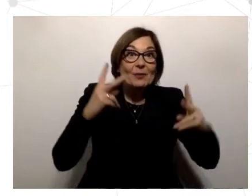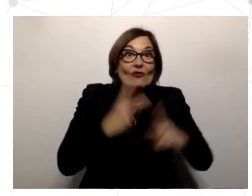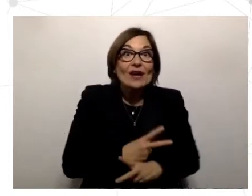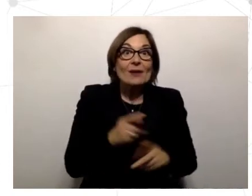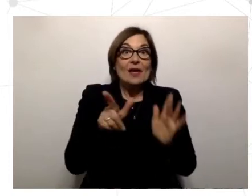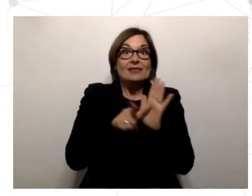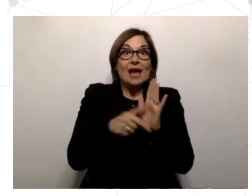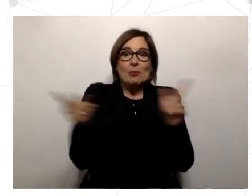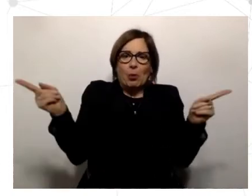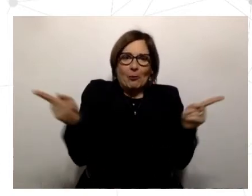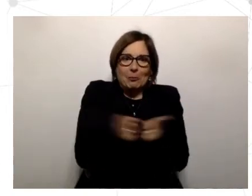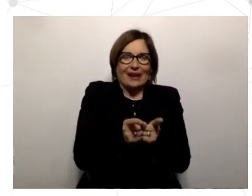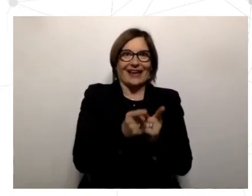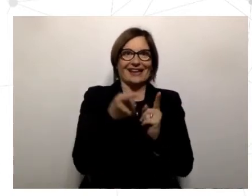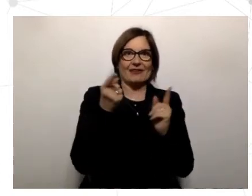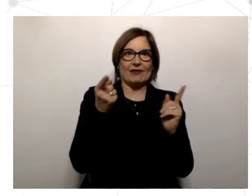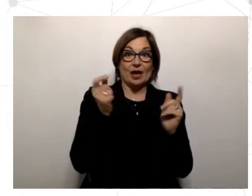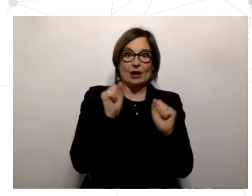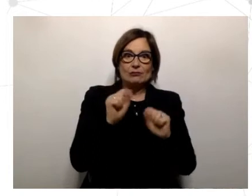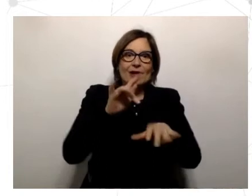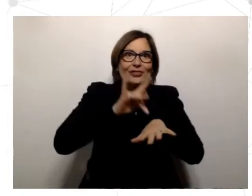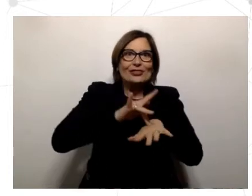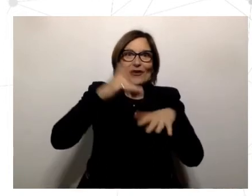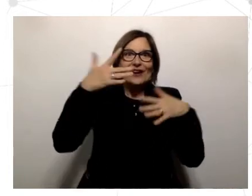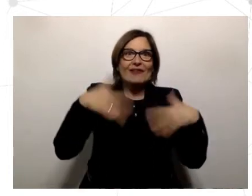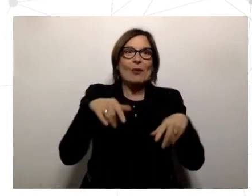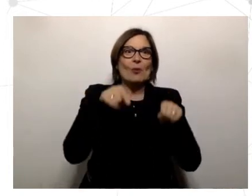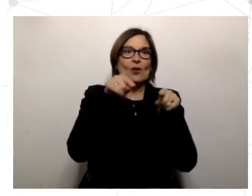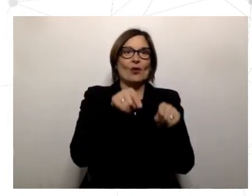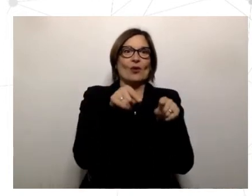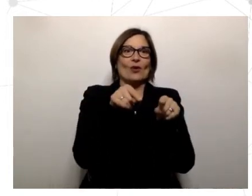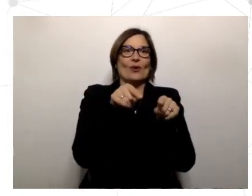avuto l'opportunità di sperimentare questa